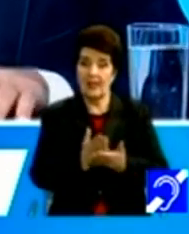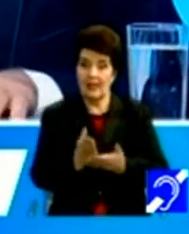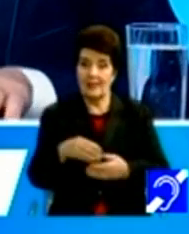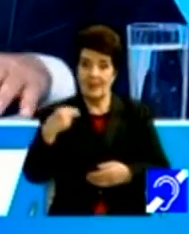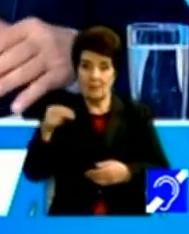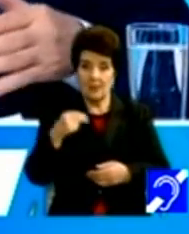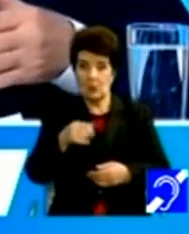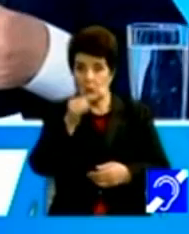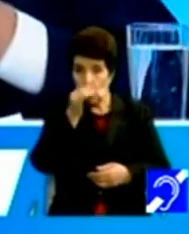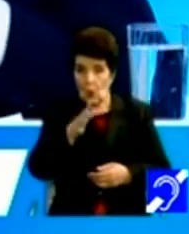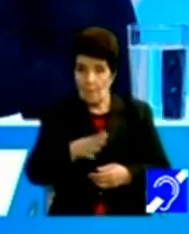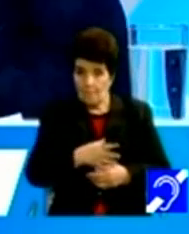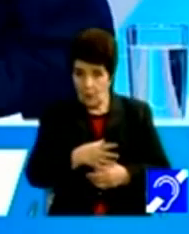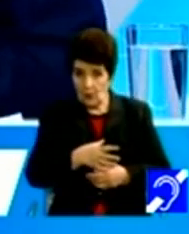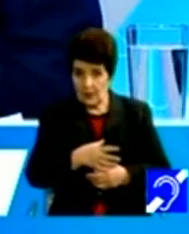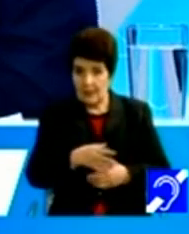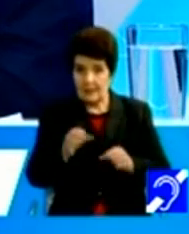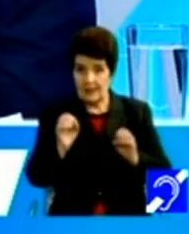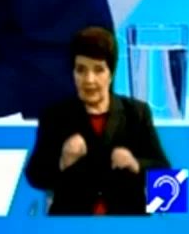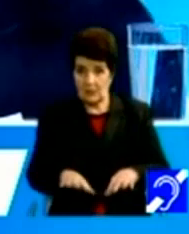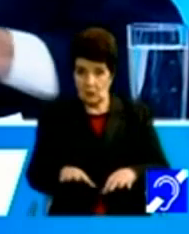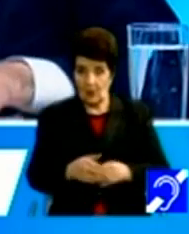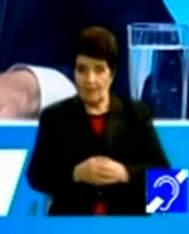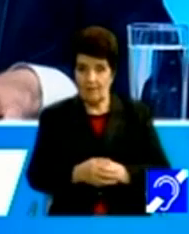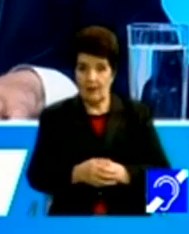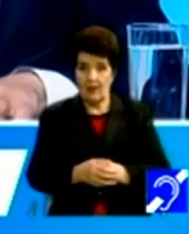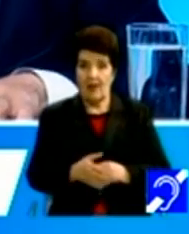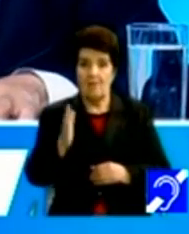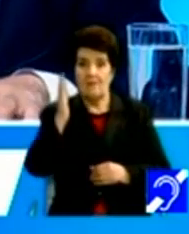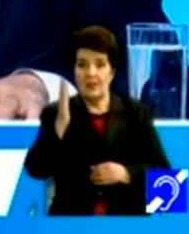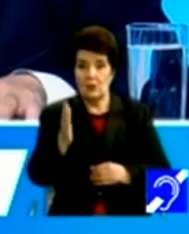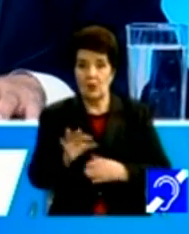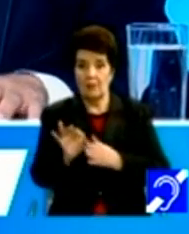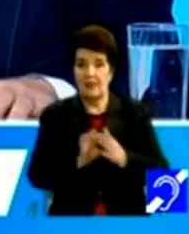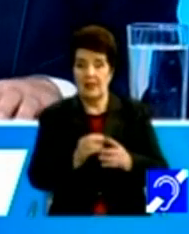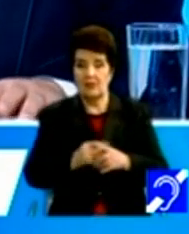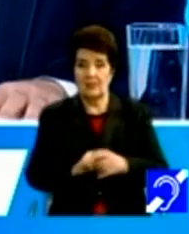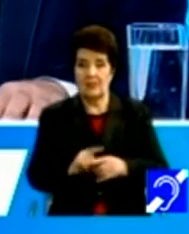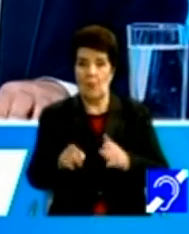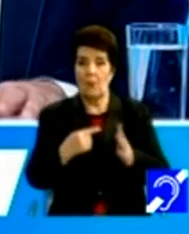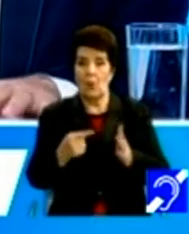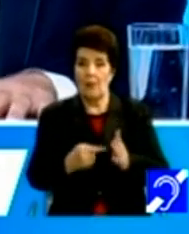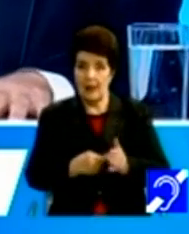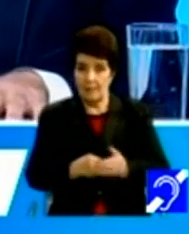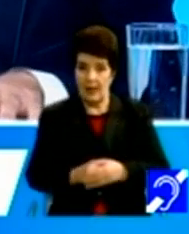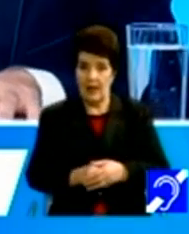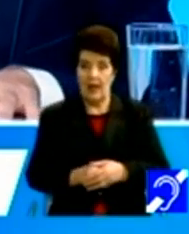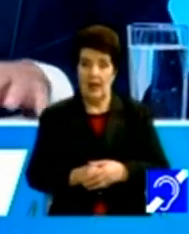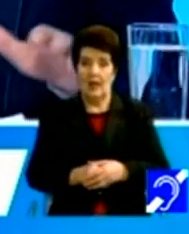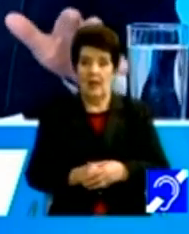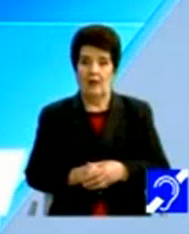președinte, nu pot să zic că eu am să rezolv în viitorul imediat această problemă. Problema